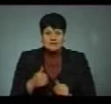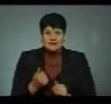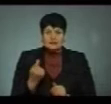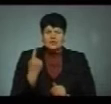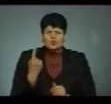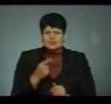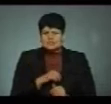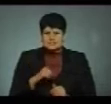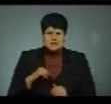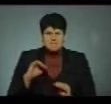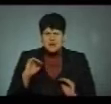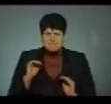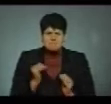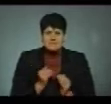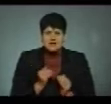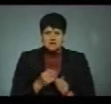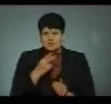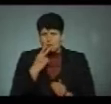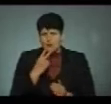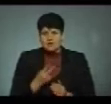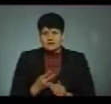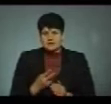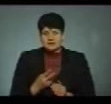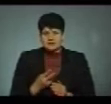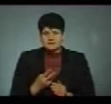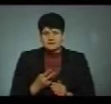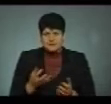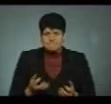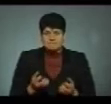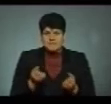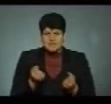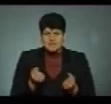з найменших показників